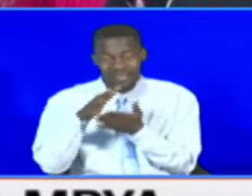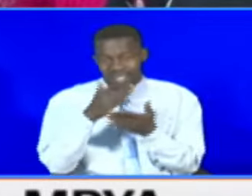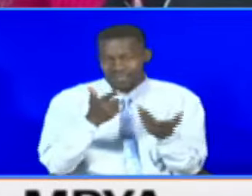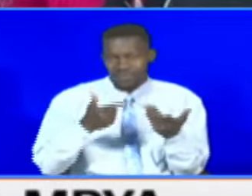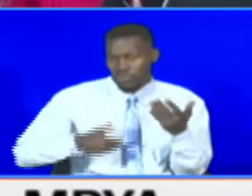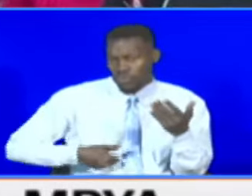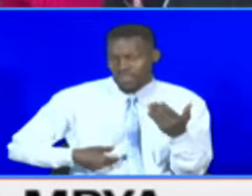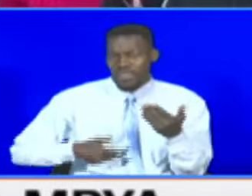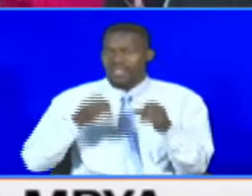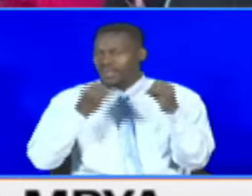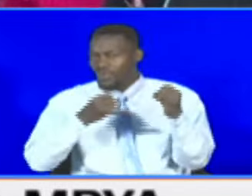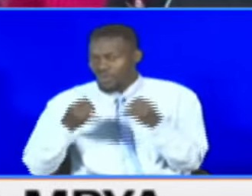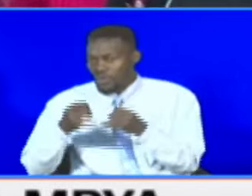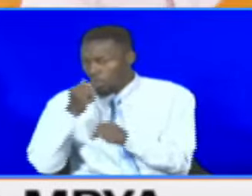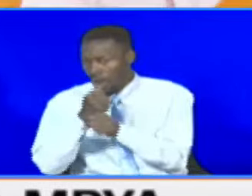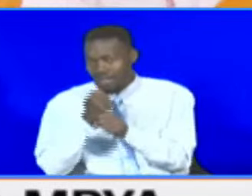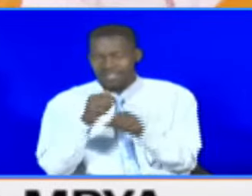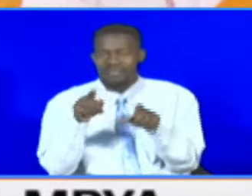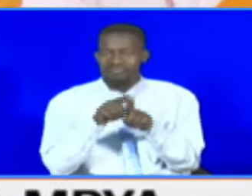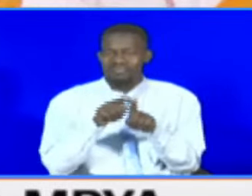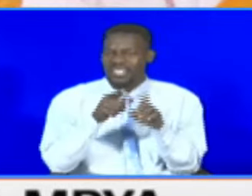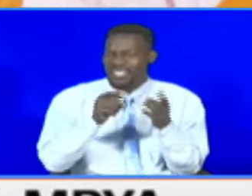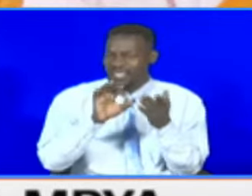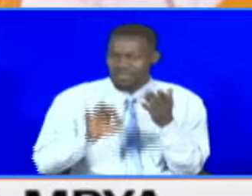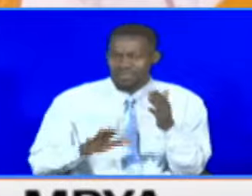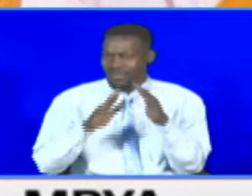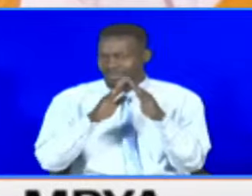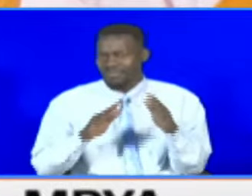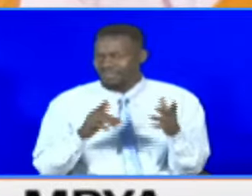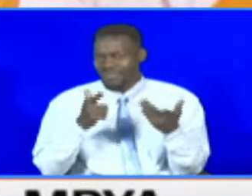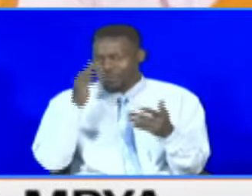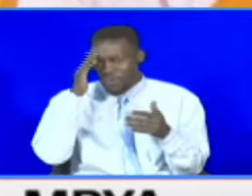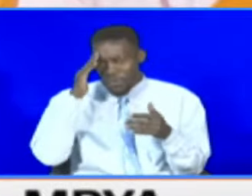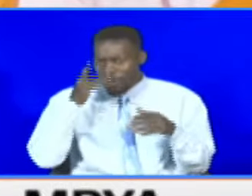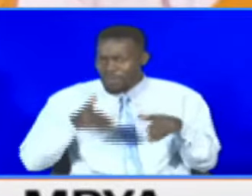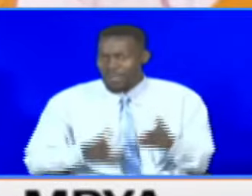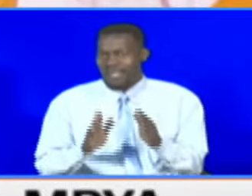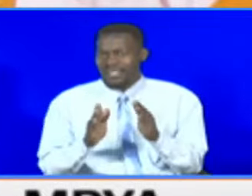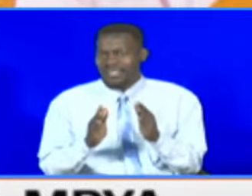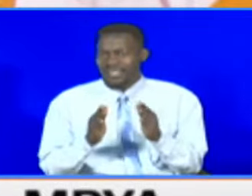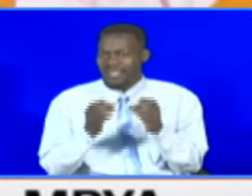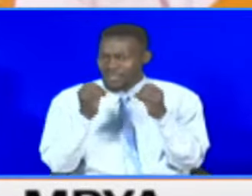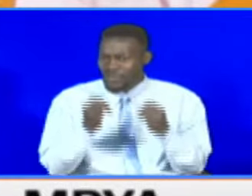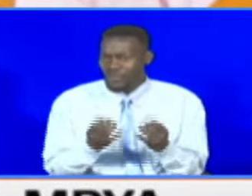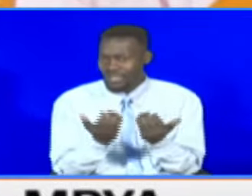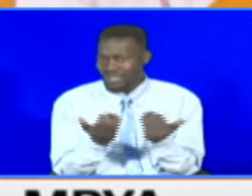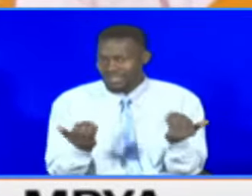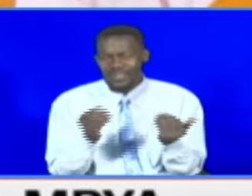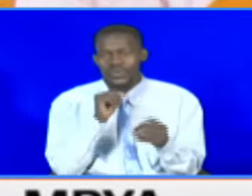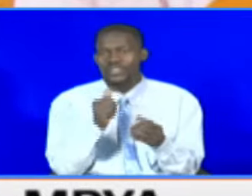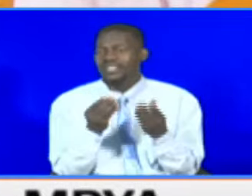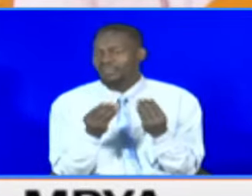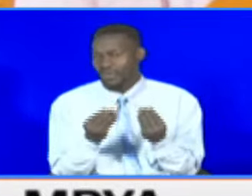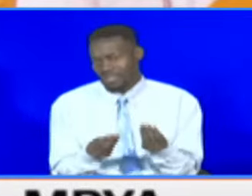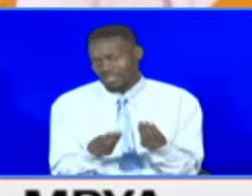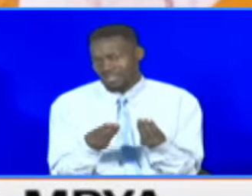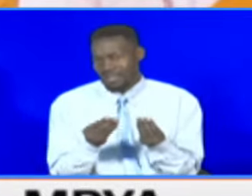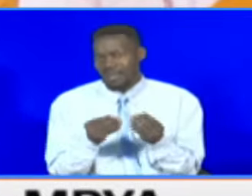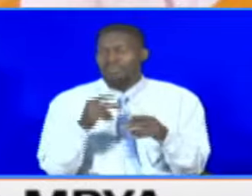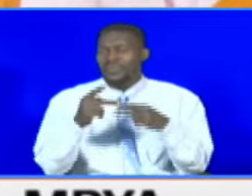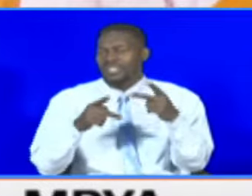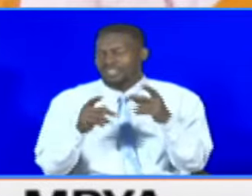na ujenzi wa nyumba za bei nafuu. Unajua saa ya kuzaa mtoto si rahisi. Iko maneno hapo. Ndio